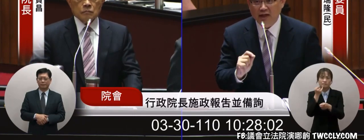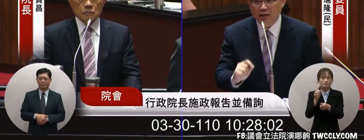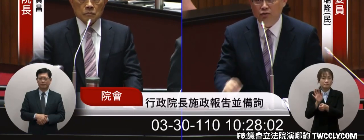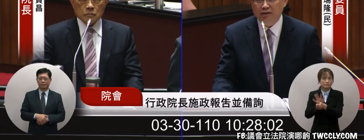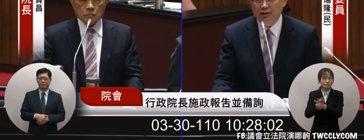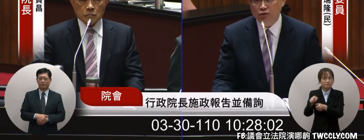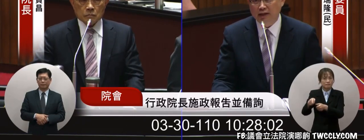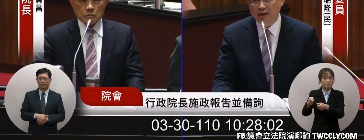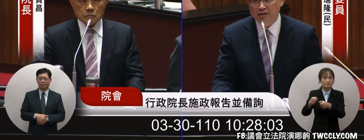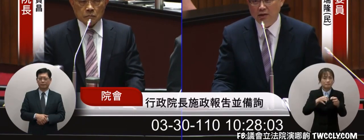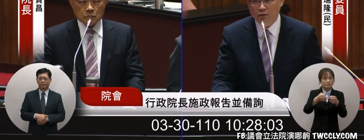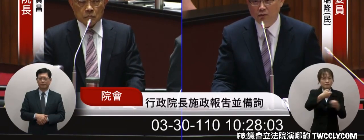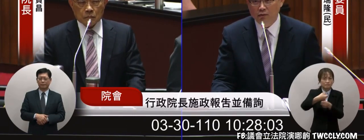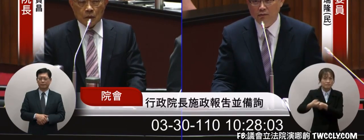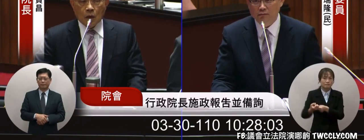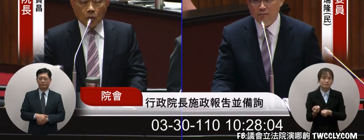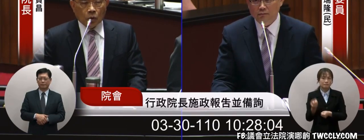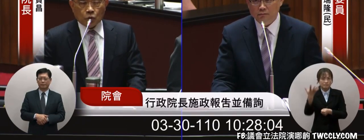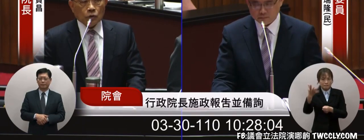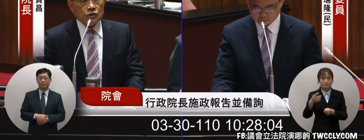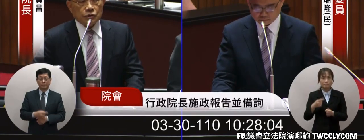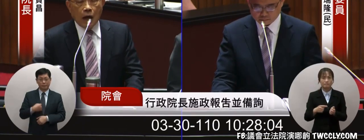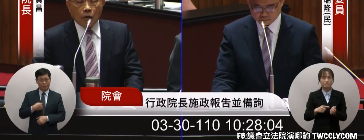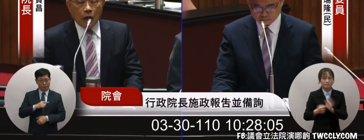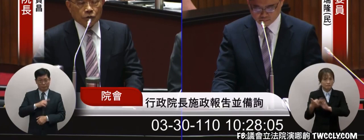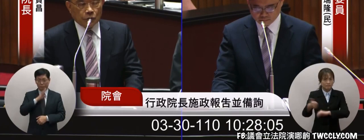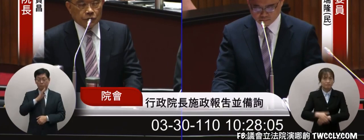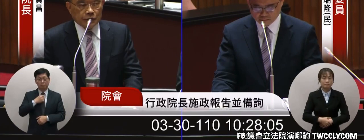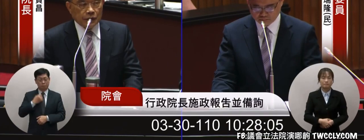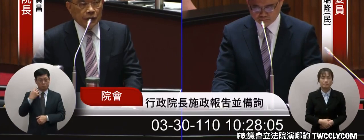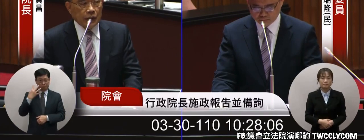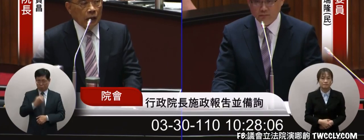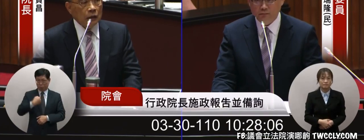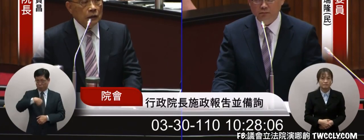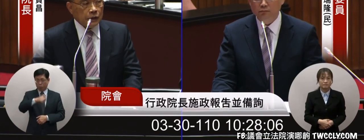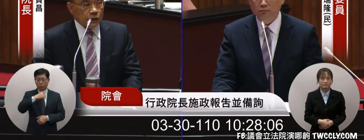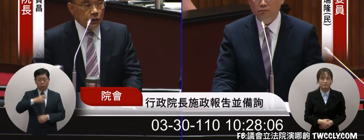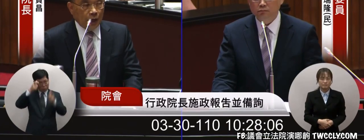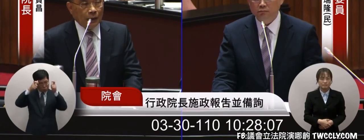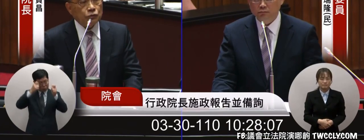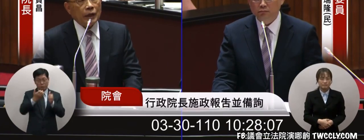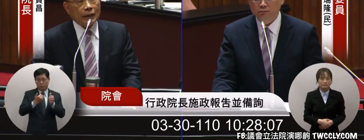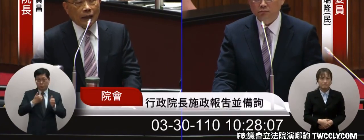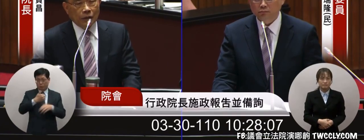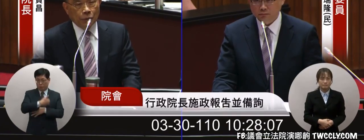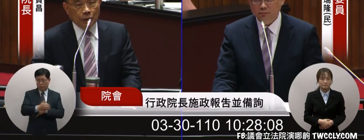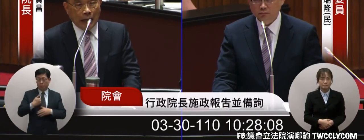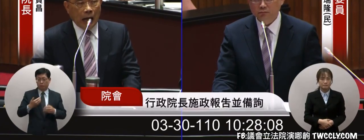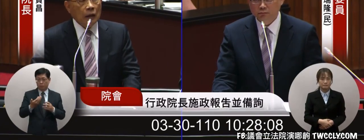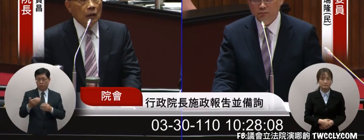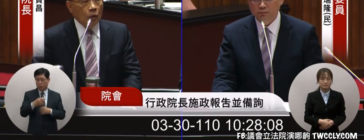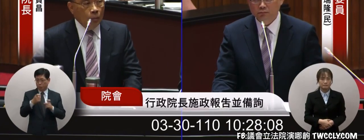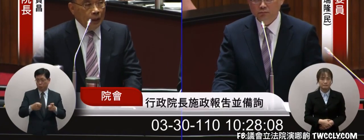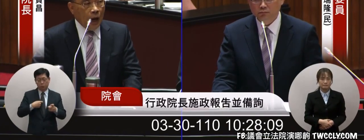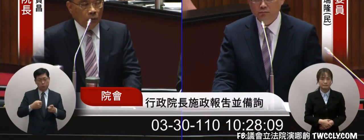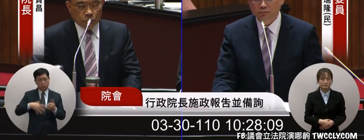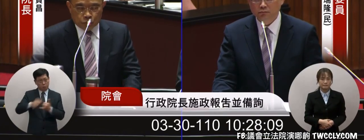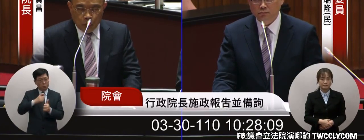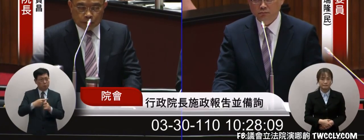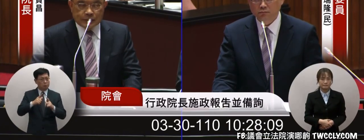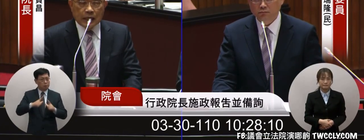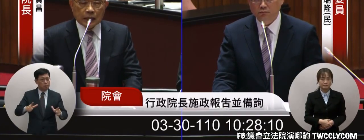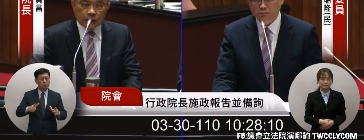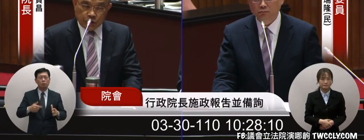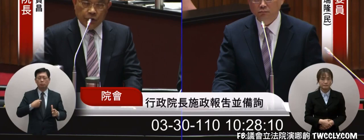他招商能夠得到最大的一個效果我多次到高雄前鎮魚港這個全台灣最大的魚港我們